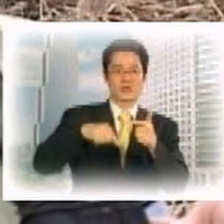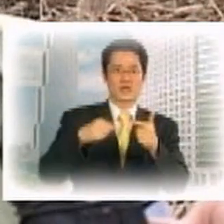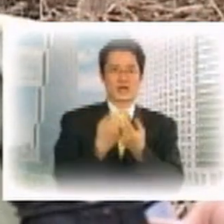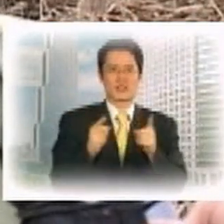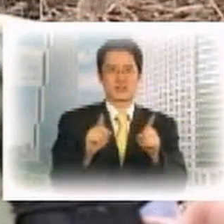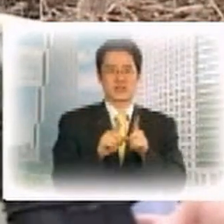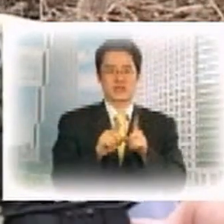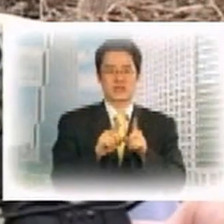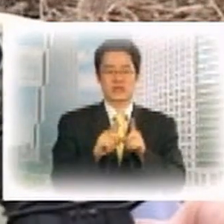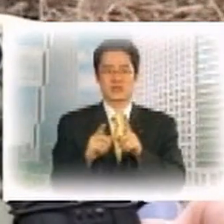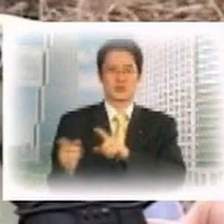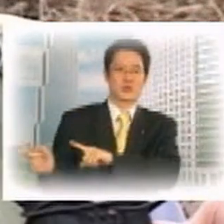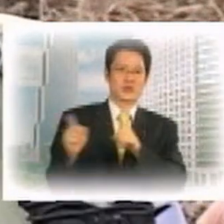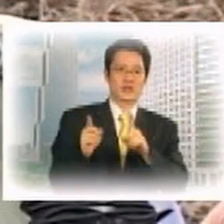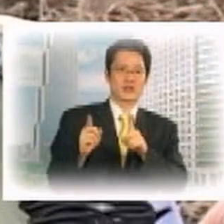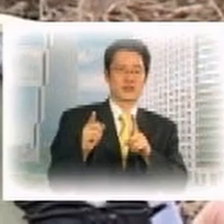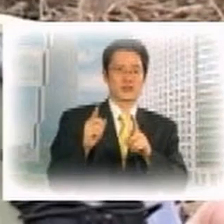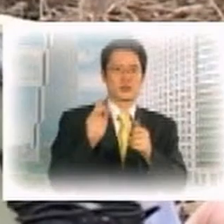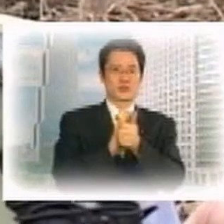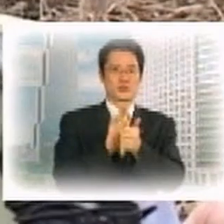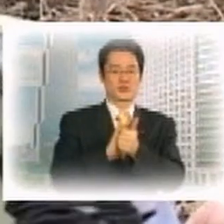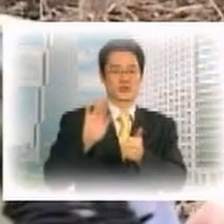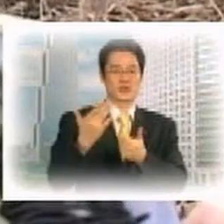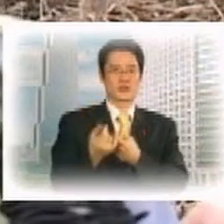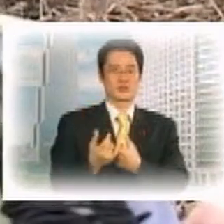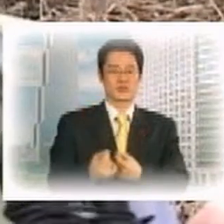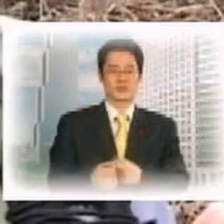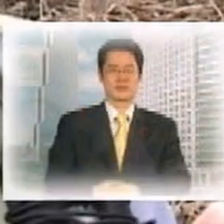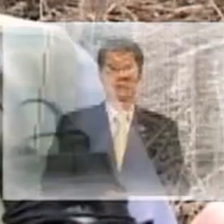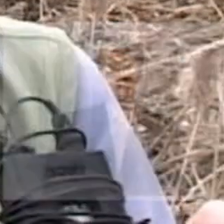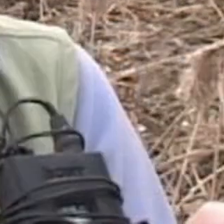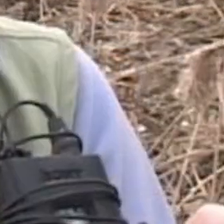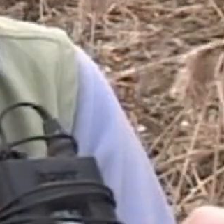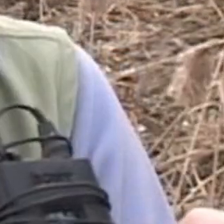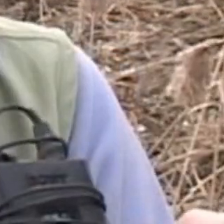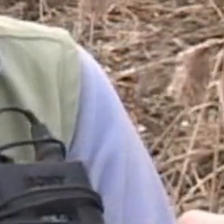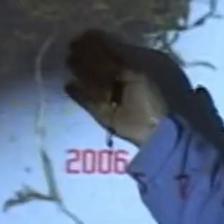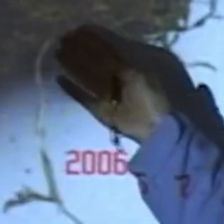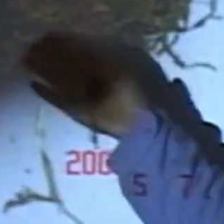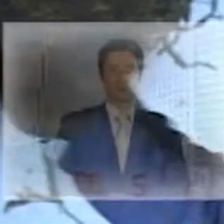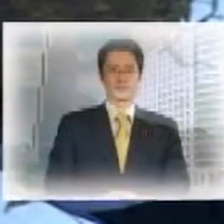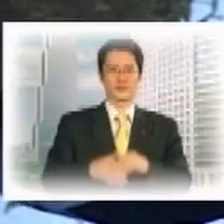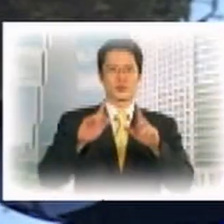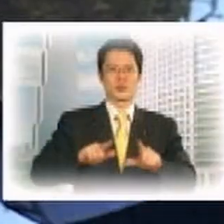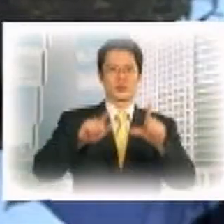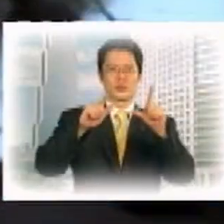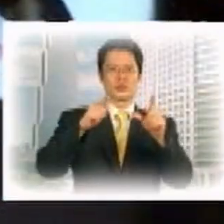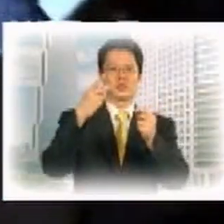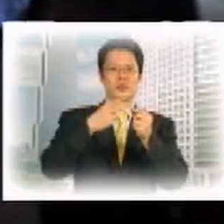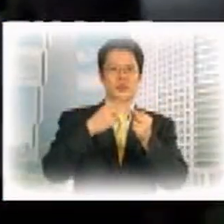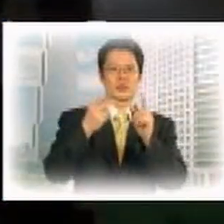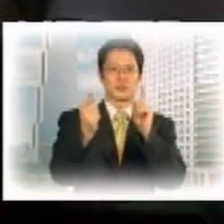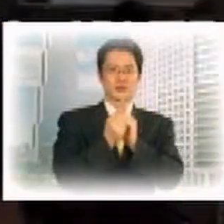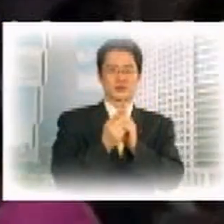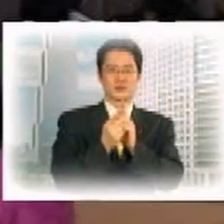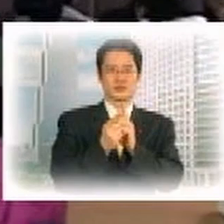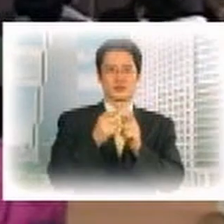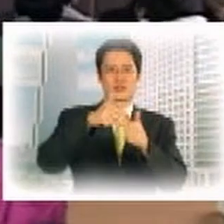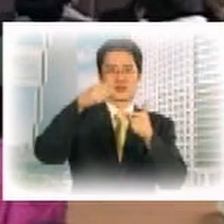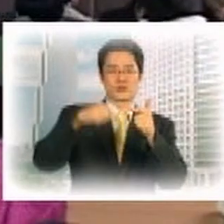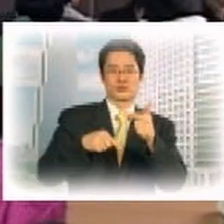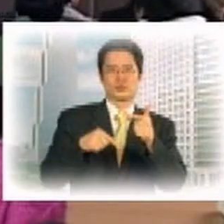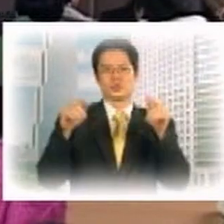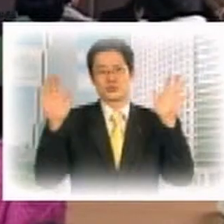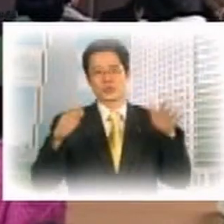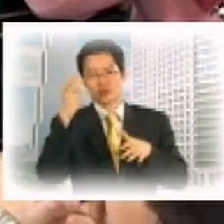취민과 관이 같이 양재천을 복원하는데 그 힘이 크다고 생각합니다. 올해로 2회째를 받은 강남구 조류탐사 교실